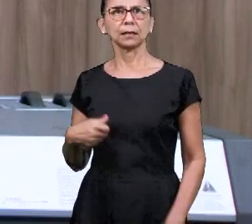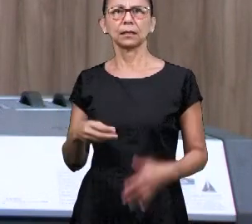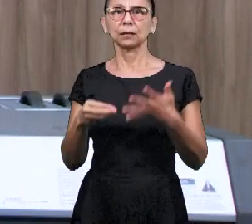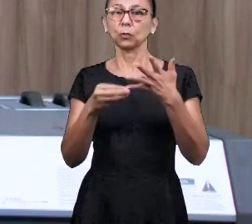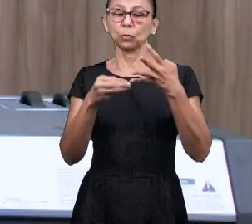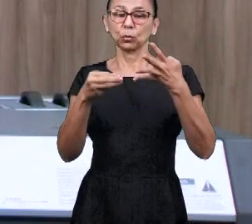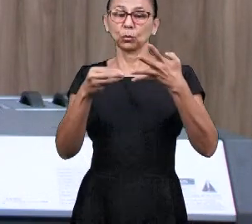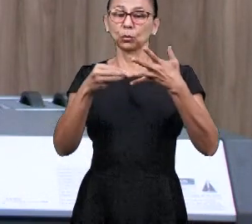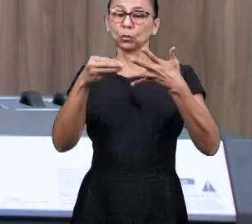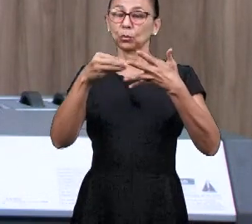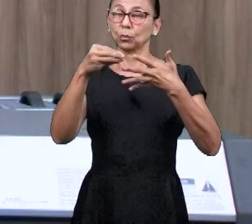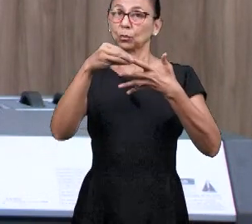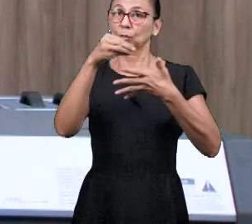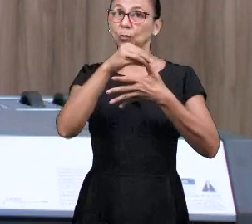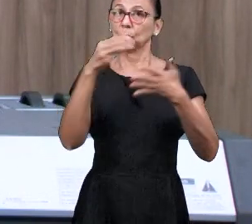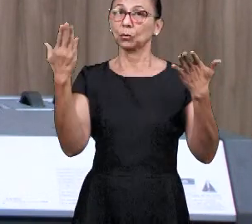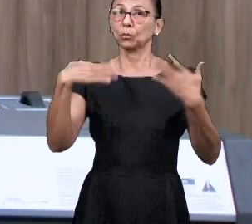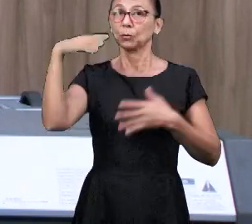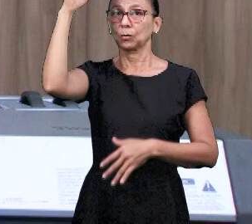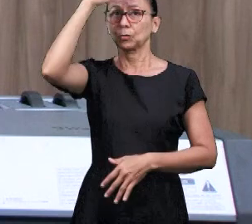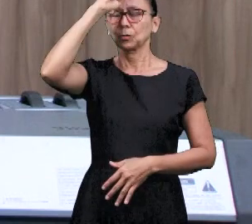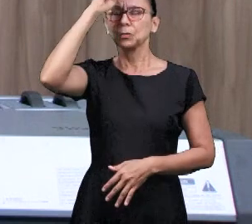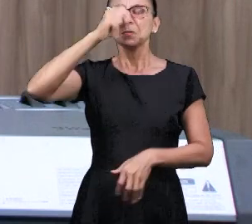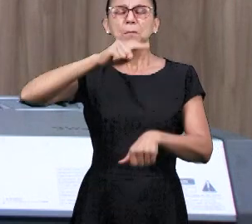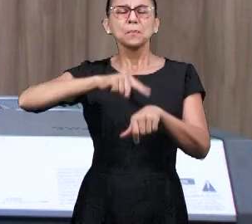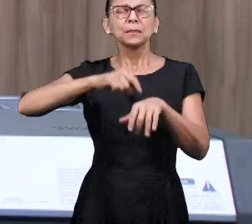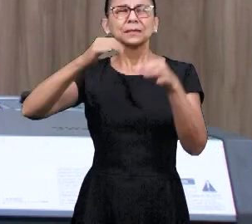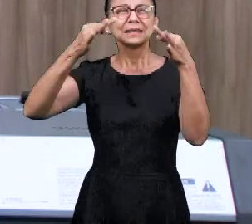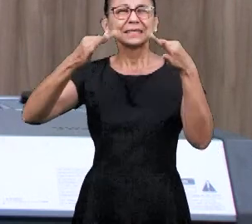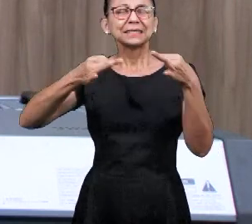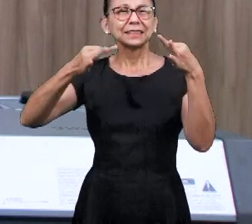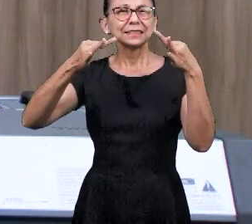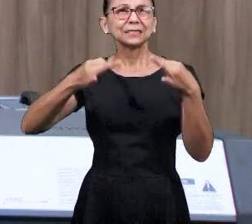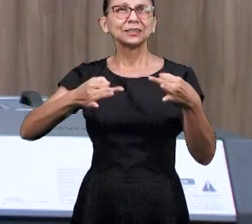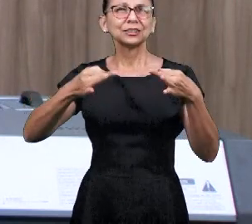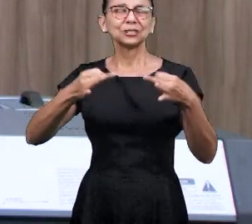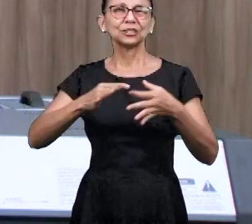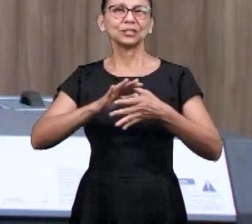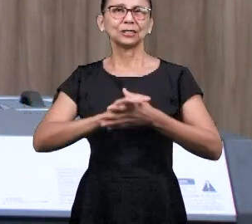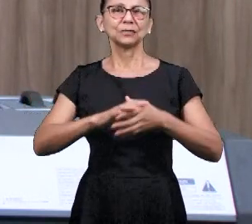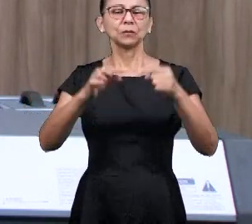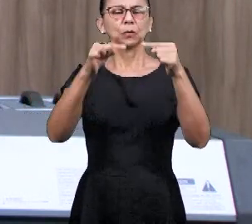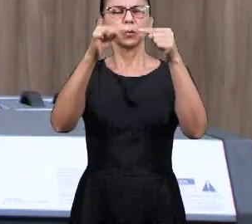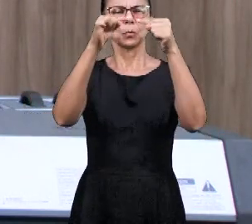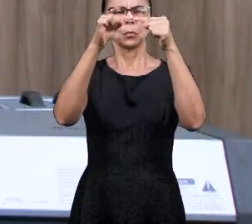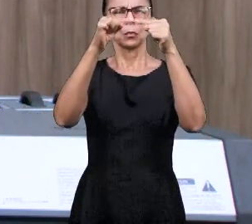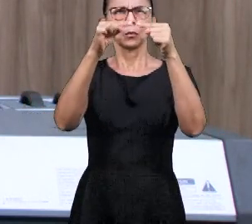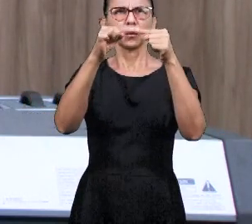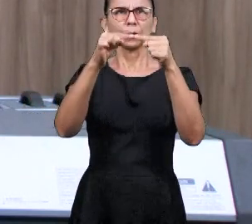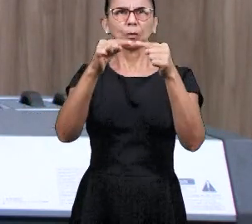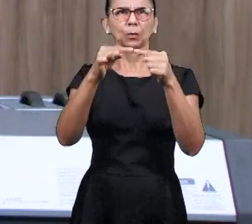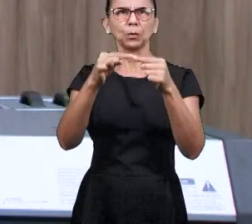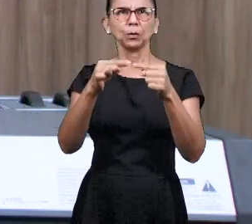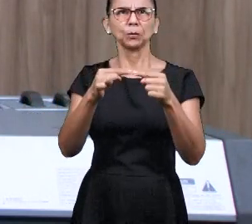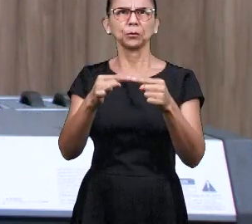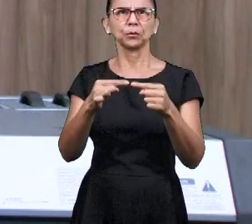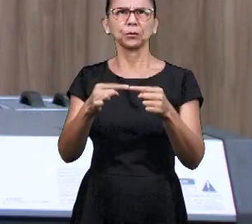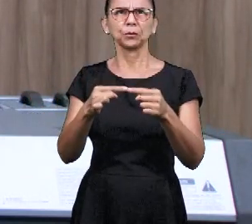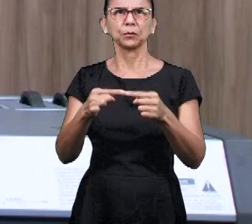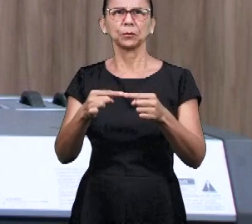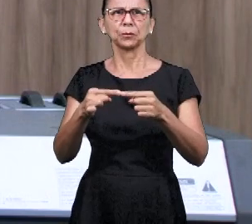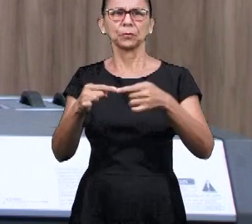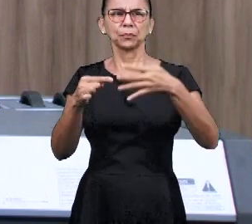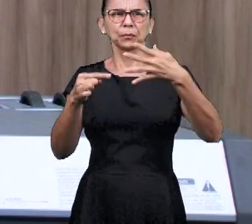allons apprendre le bon moment de faire les accords qui sont dans leurs états fondamentaux.